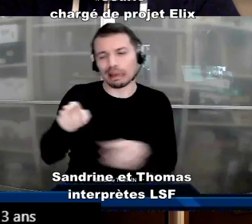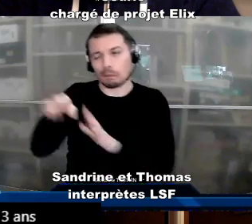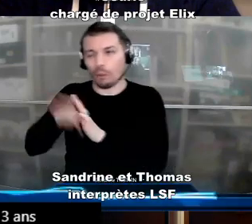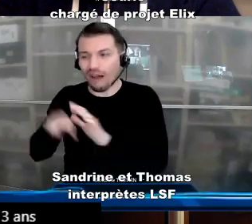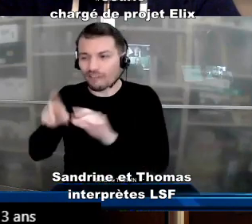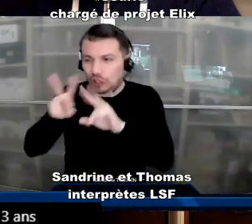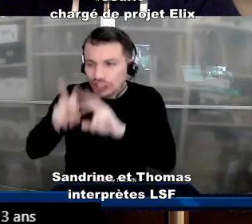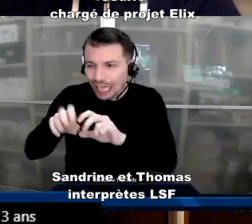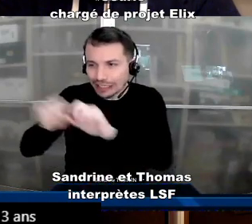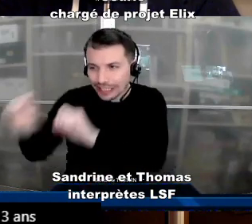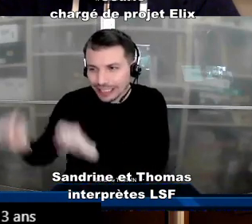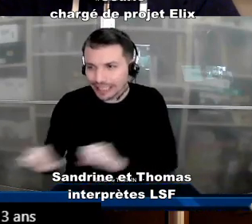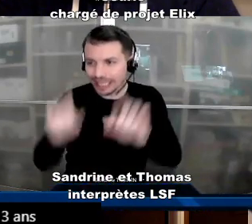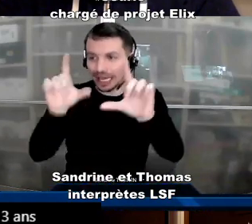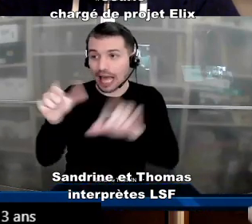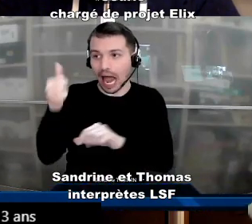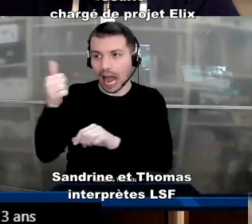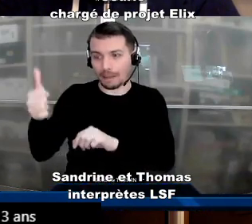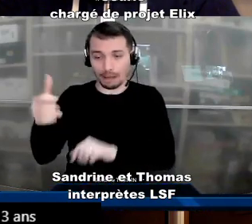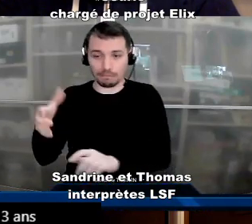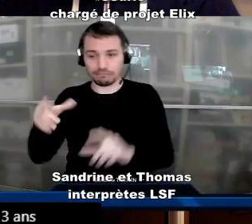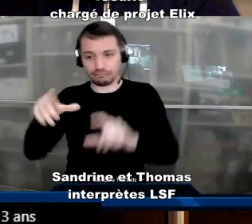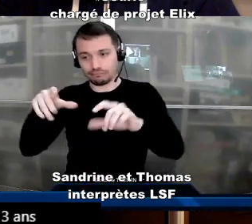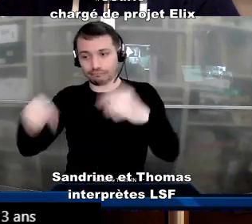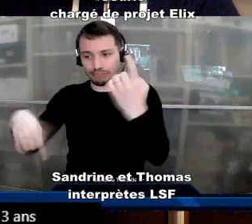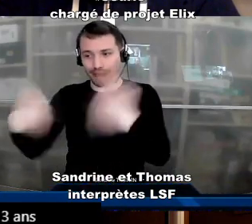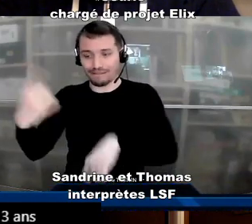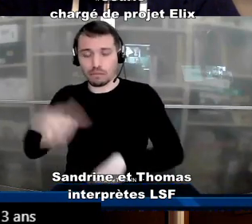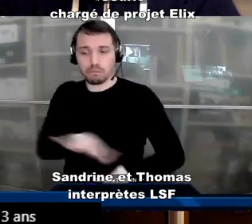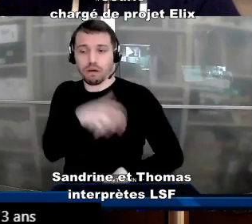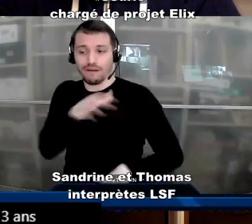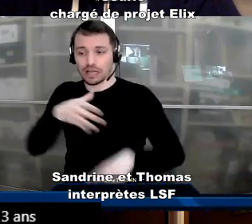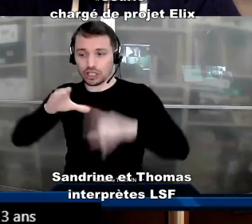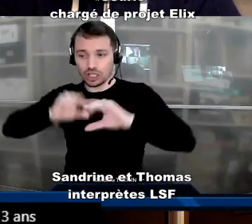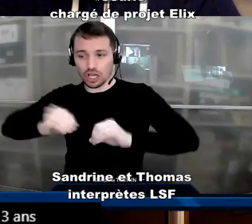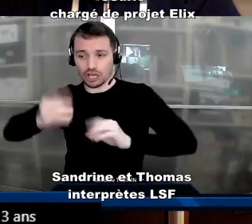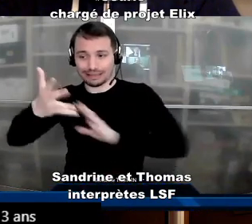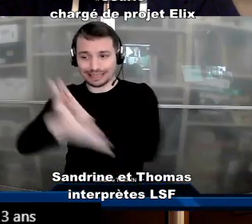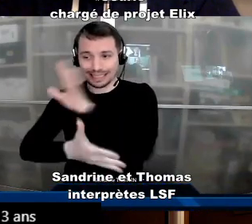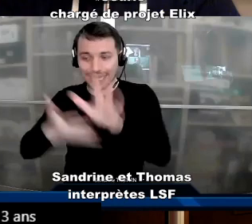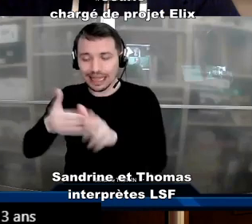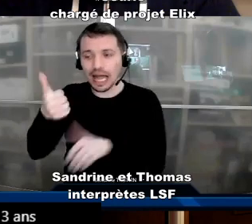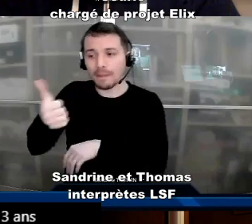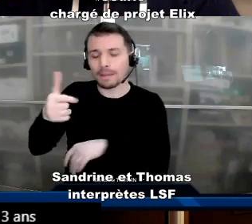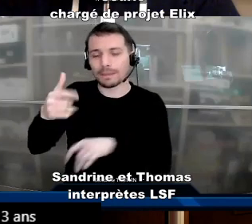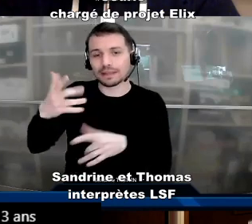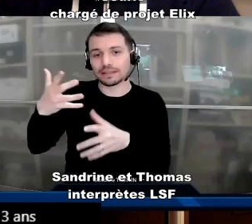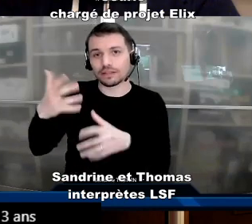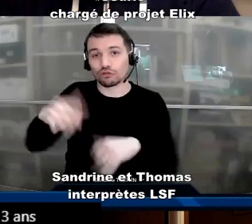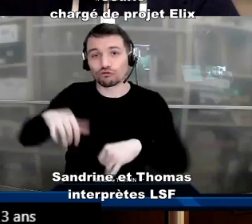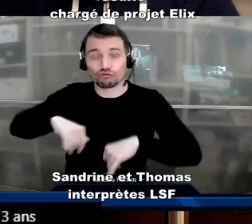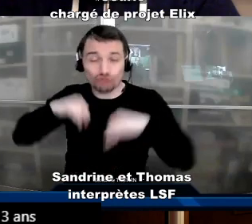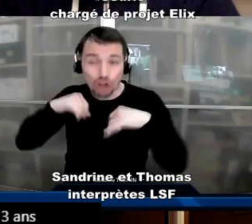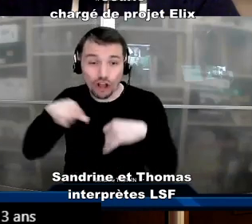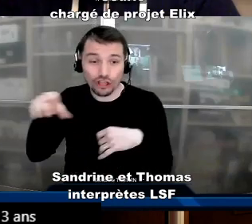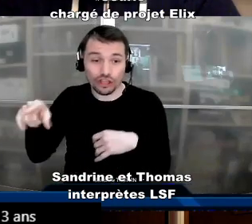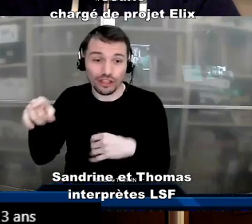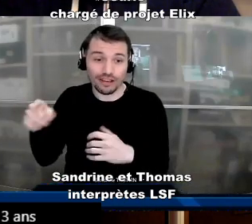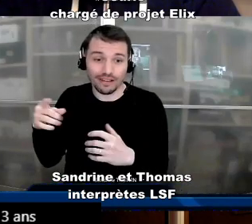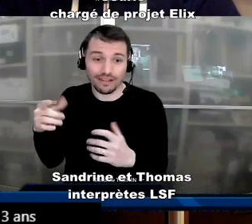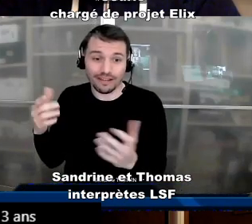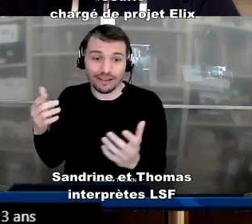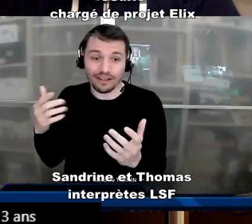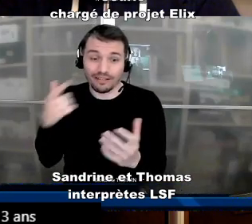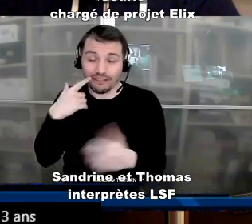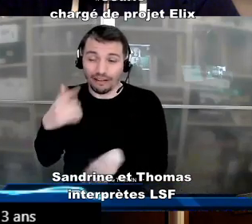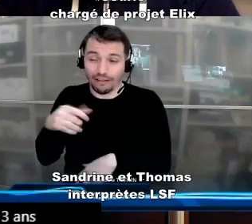Et elle est devenue professeure de langue des signes. Elle a appris la langue des signes parce que Elle est jeune, j'ai presque le double de